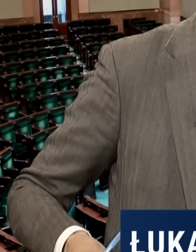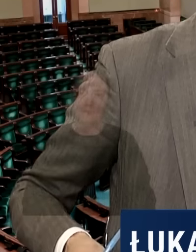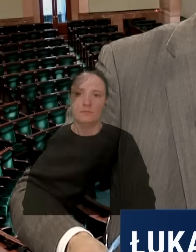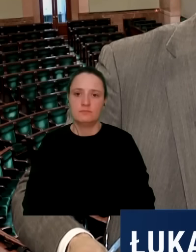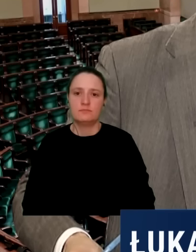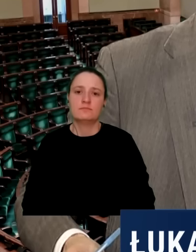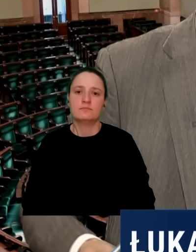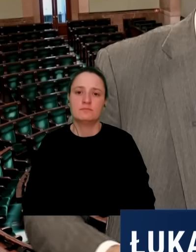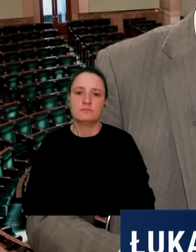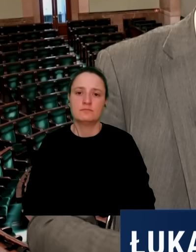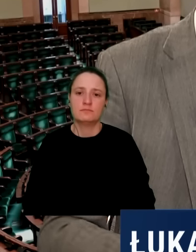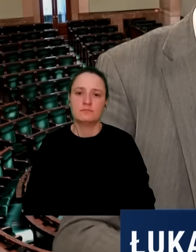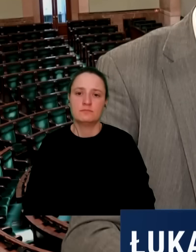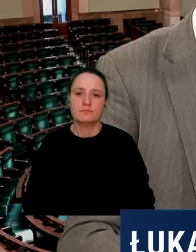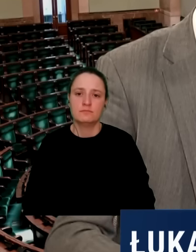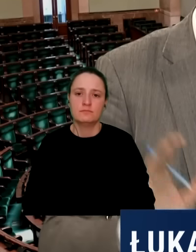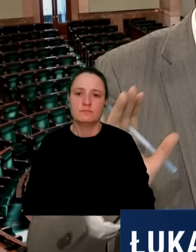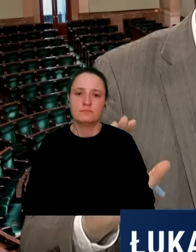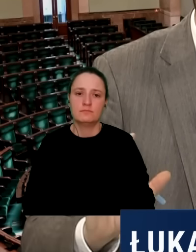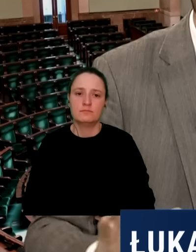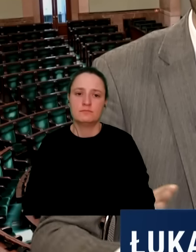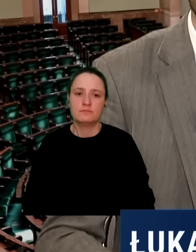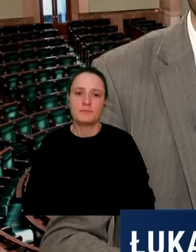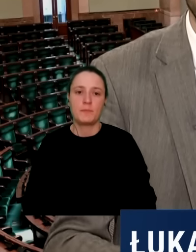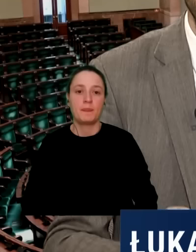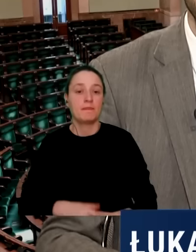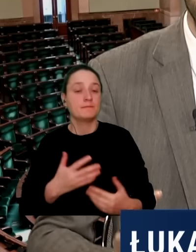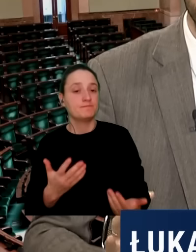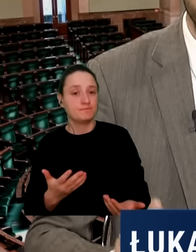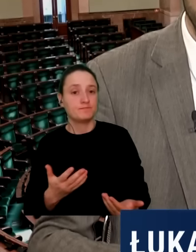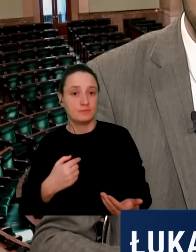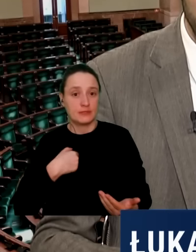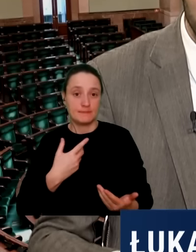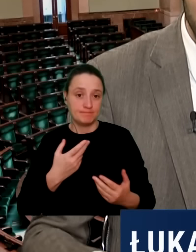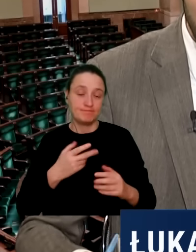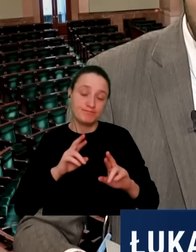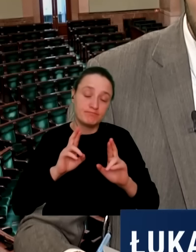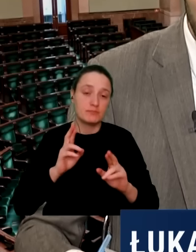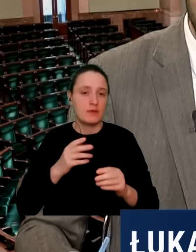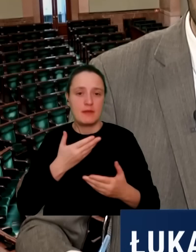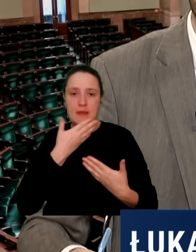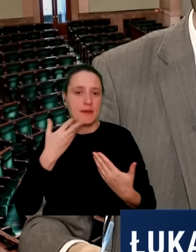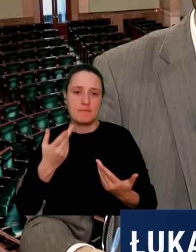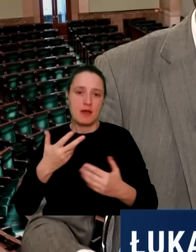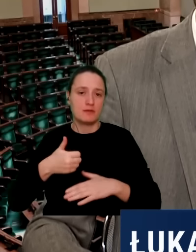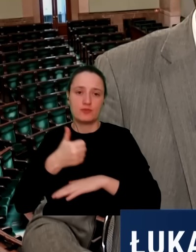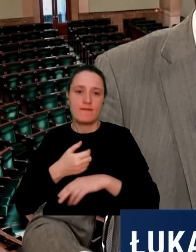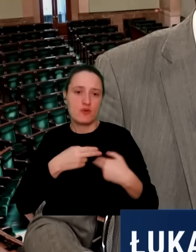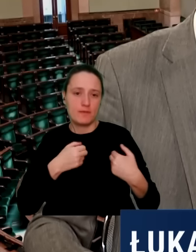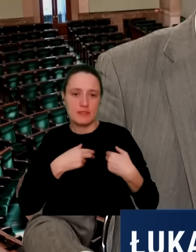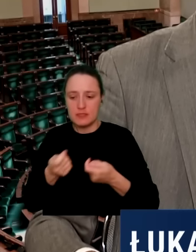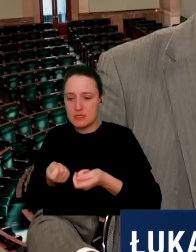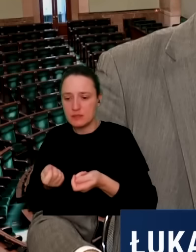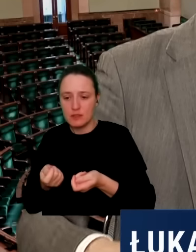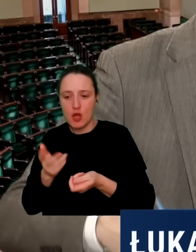a nie jest sterowany zdalnie. Bardzo w to gorąco oczywiście wierzę. Panie profesorze, te